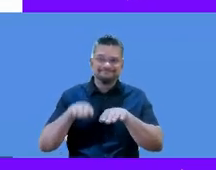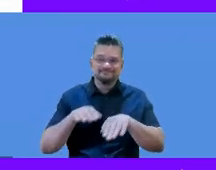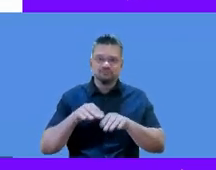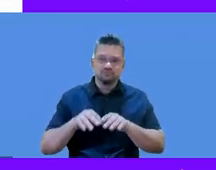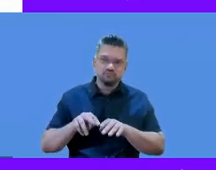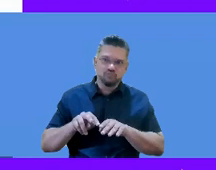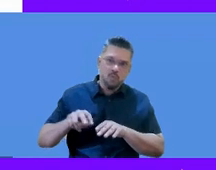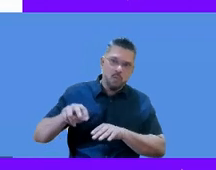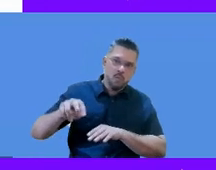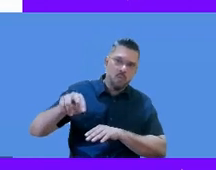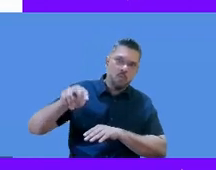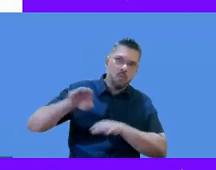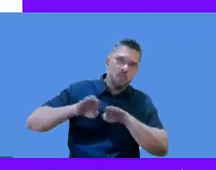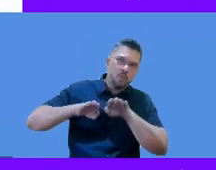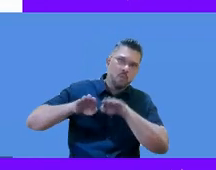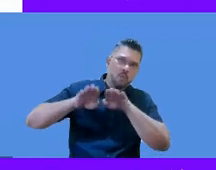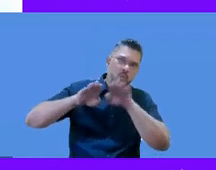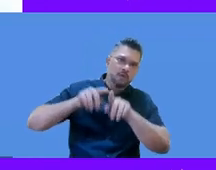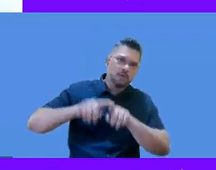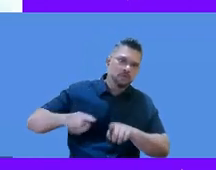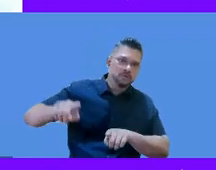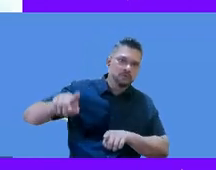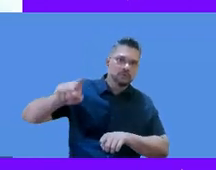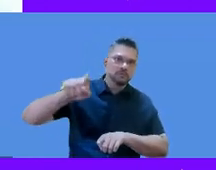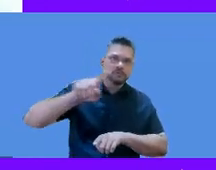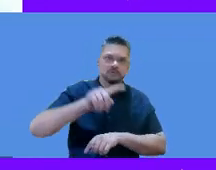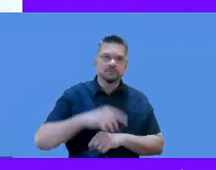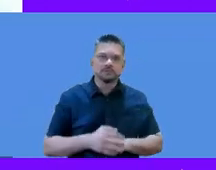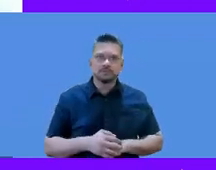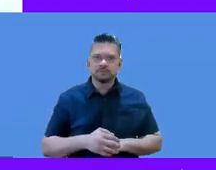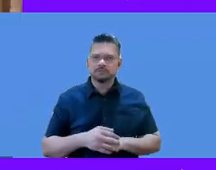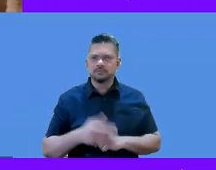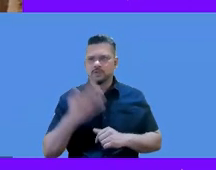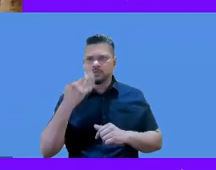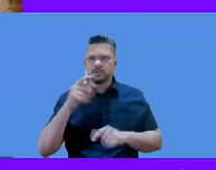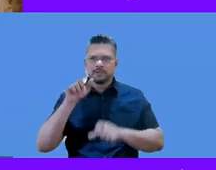stare at you, especially when you are dressed up, so it makes you uncomfortable, especially men.